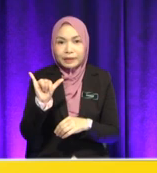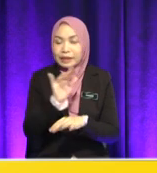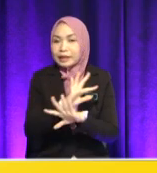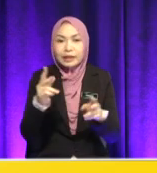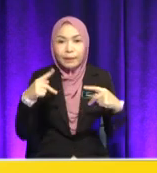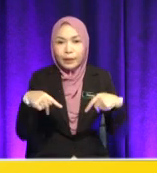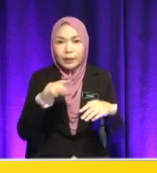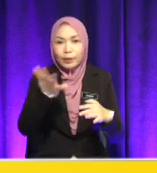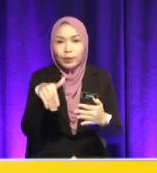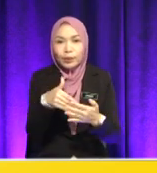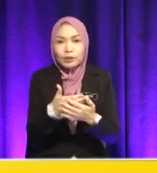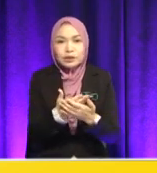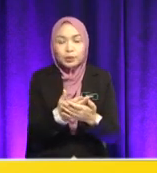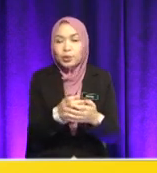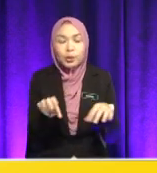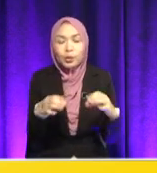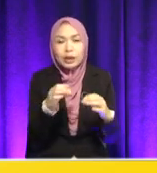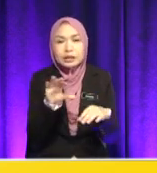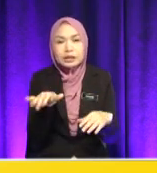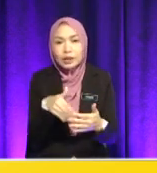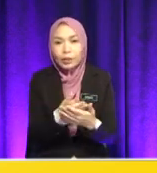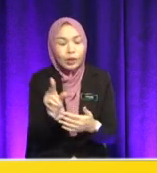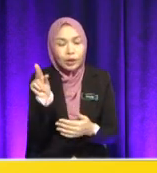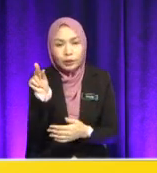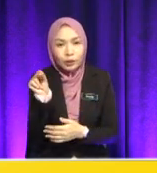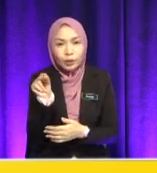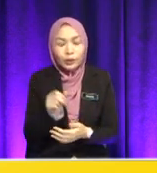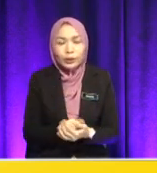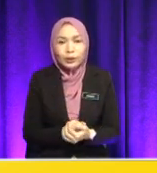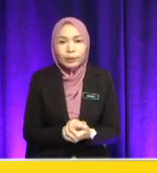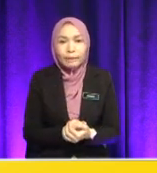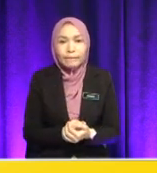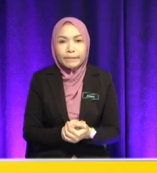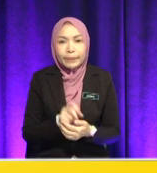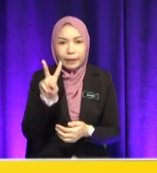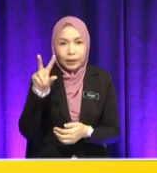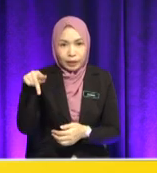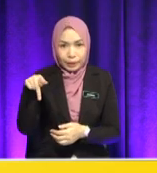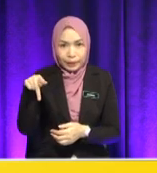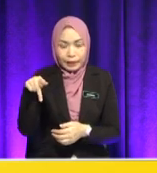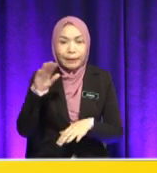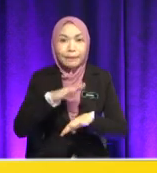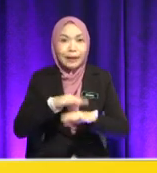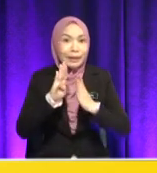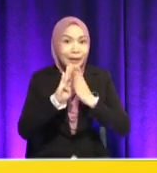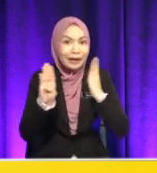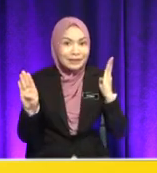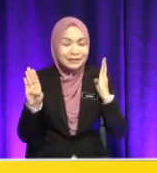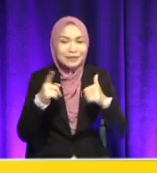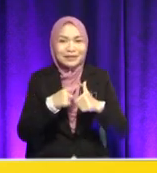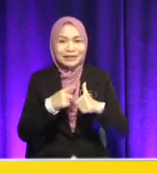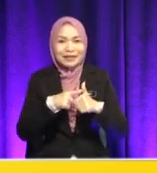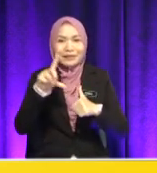empat Pak tertentu saja Oke 2P berada pada baris pertama lajur kedua itu kita ambil nilai